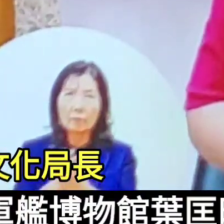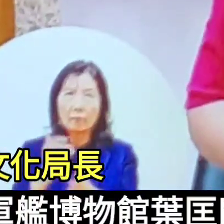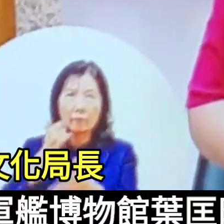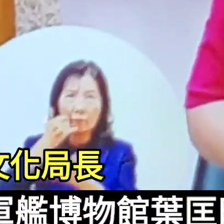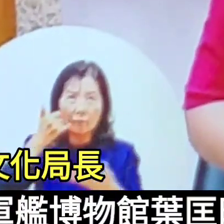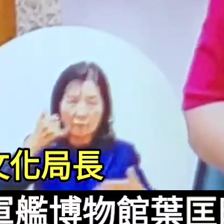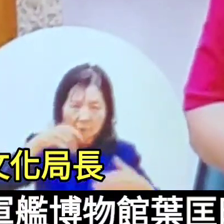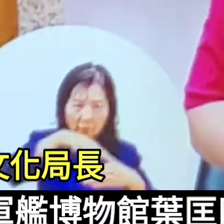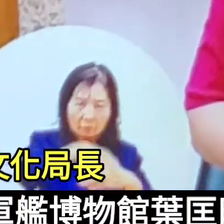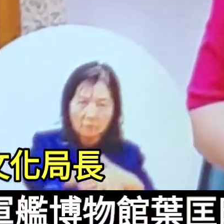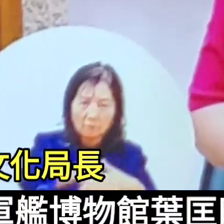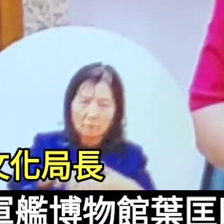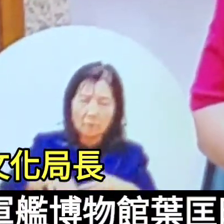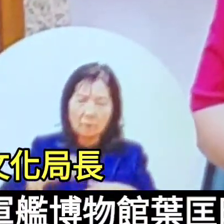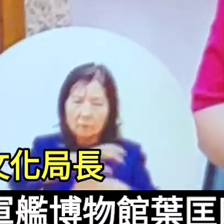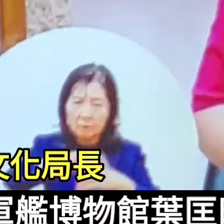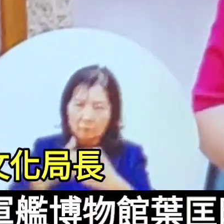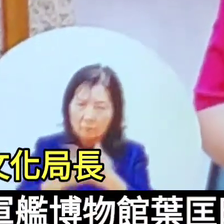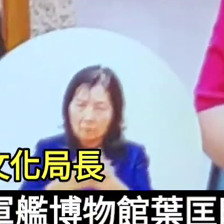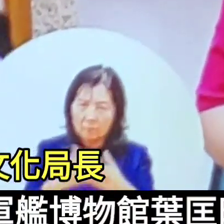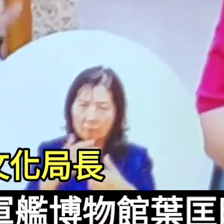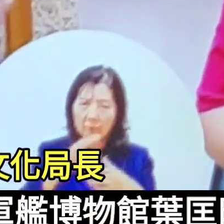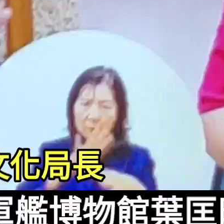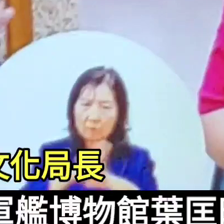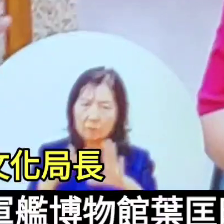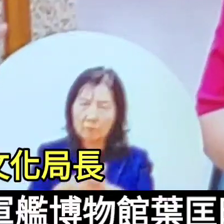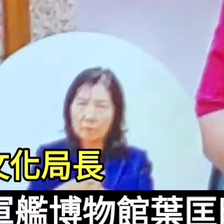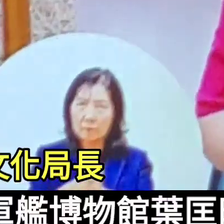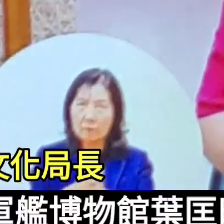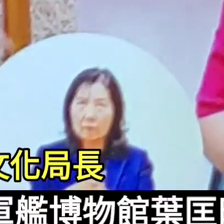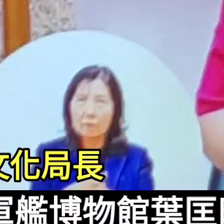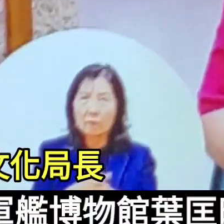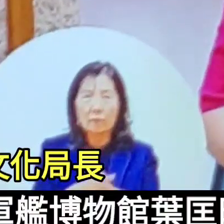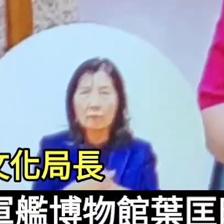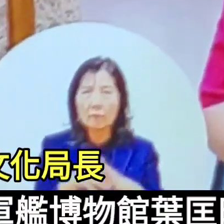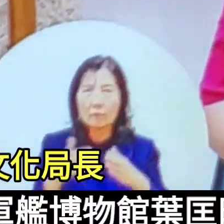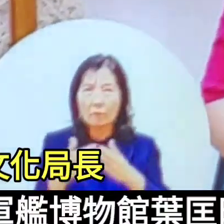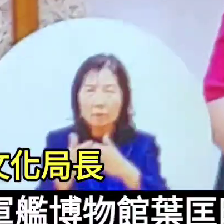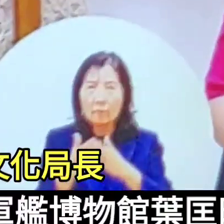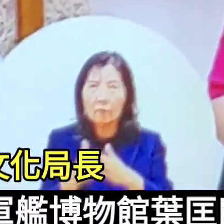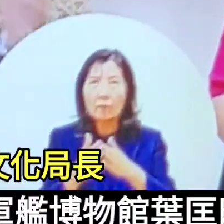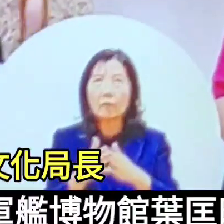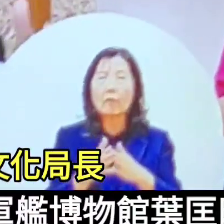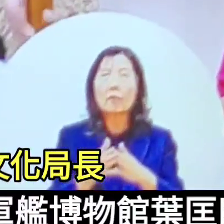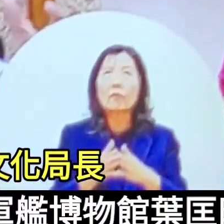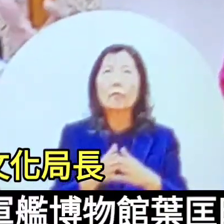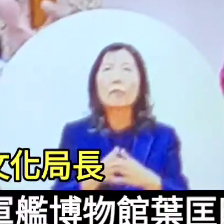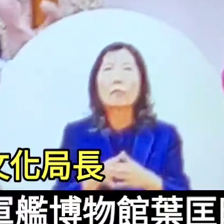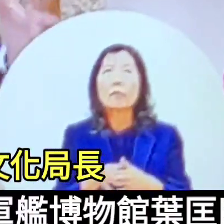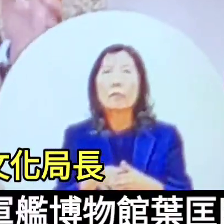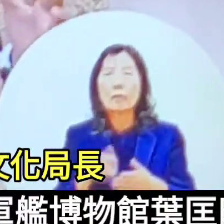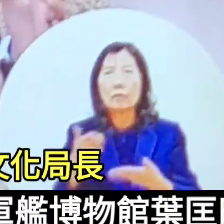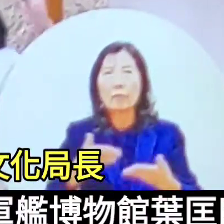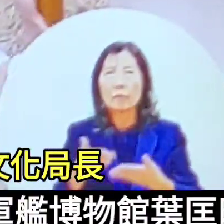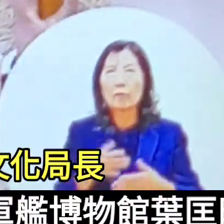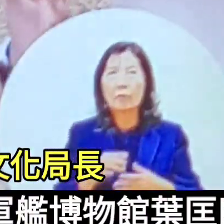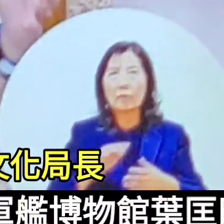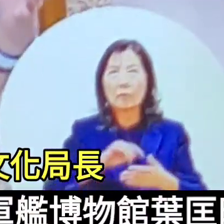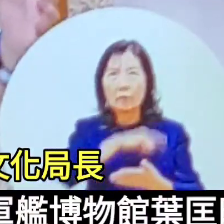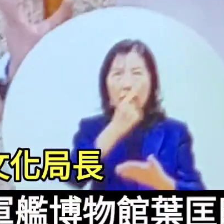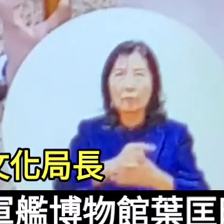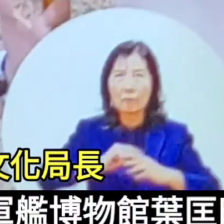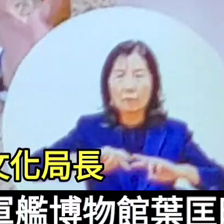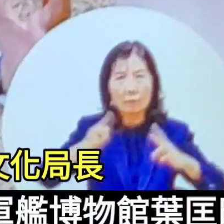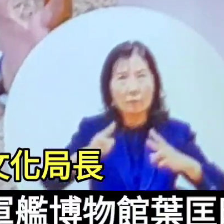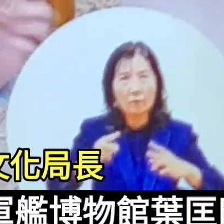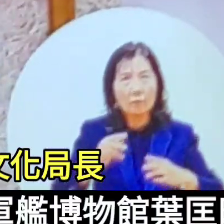洋文化、环保文化跟意念的这一些核心概念全部把它改变变成一个海事